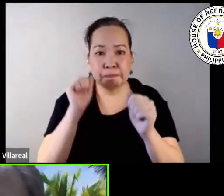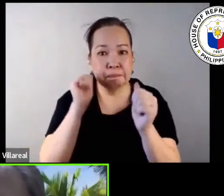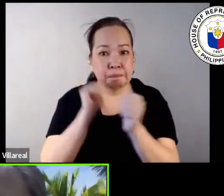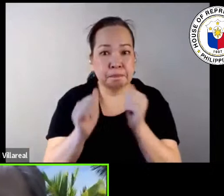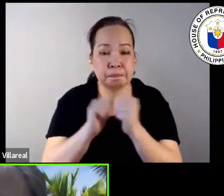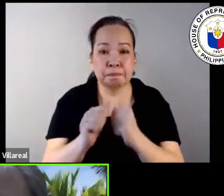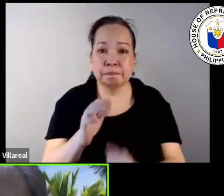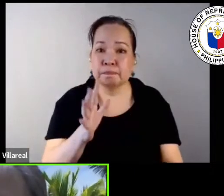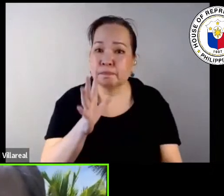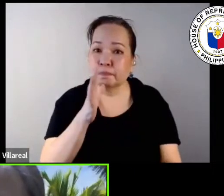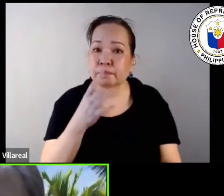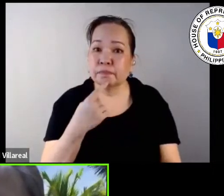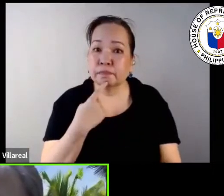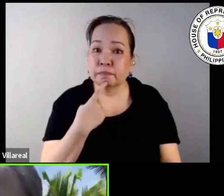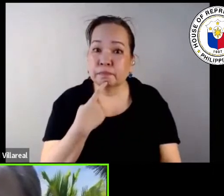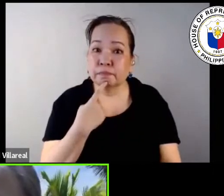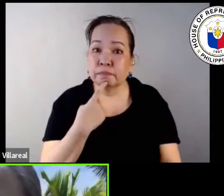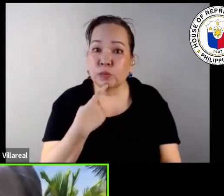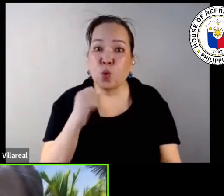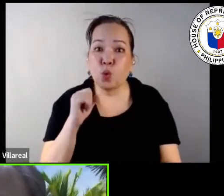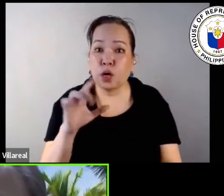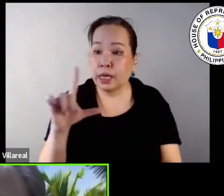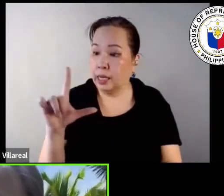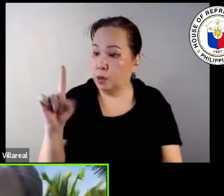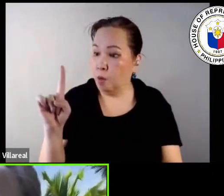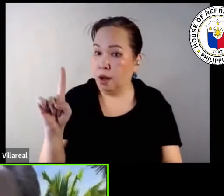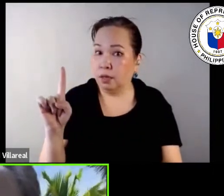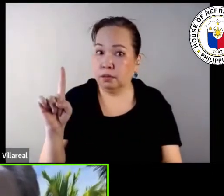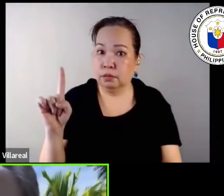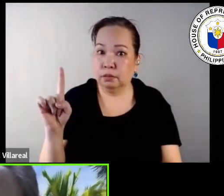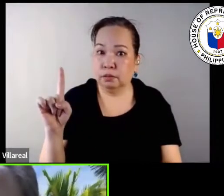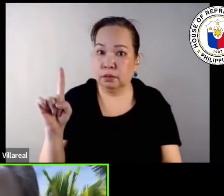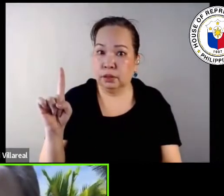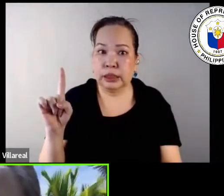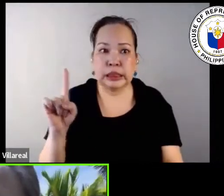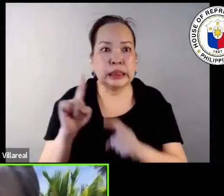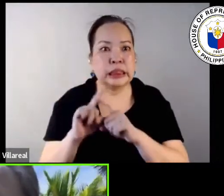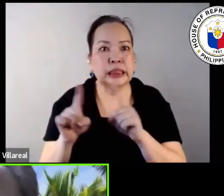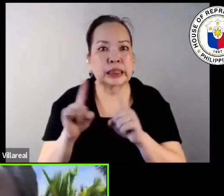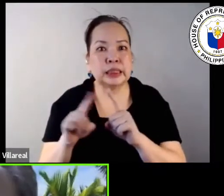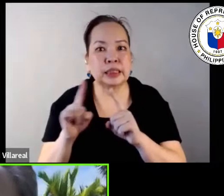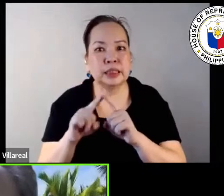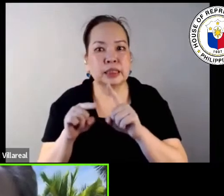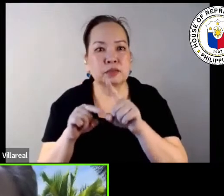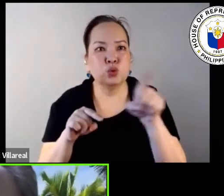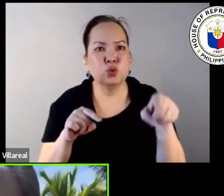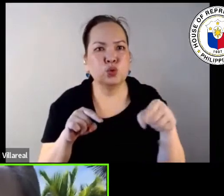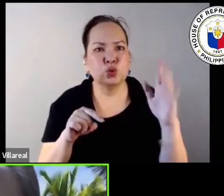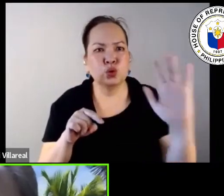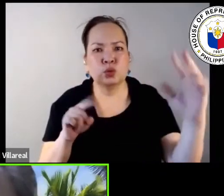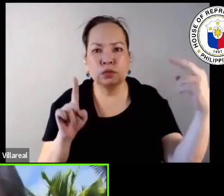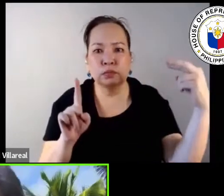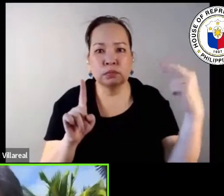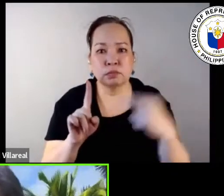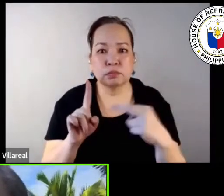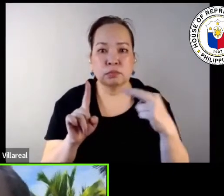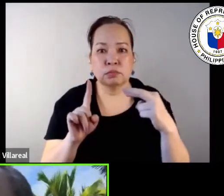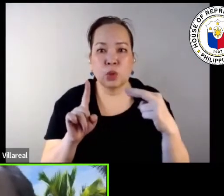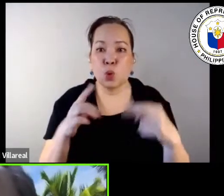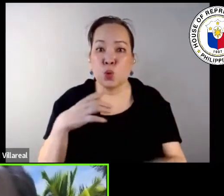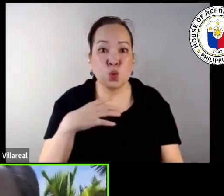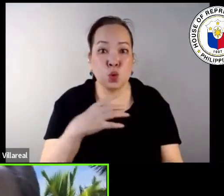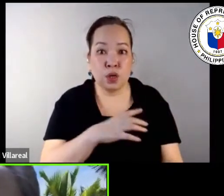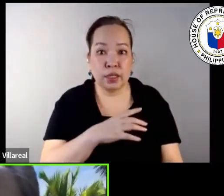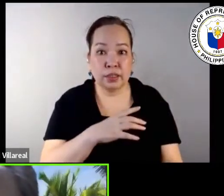mother tongue ay, at L1 ay iba po dun sa karaniwang alam ng mga